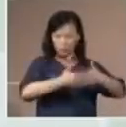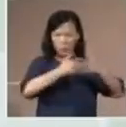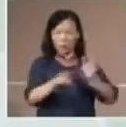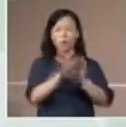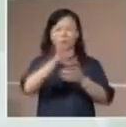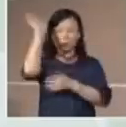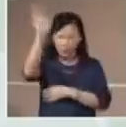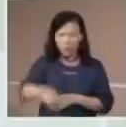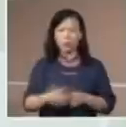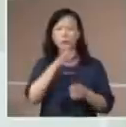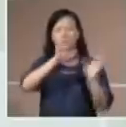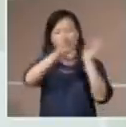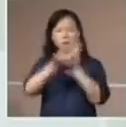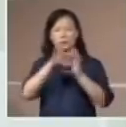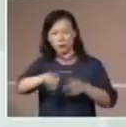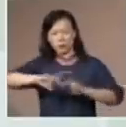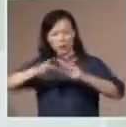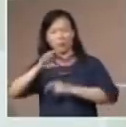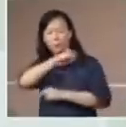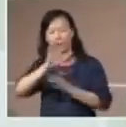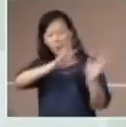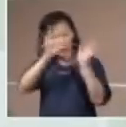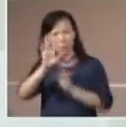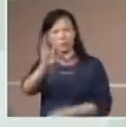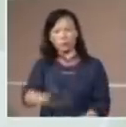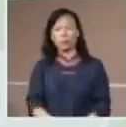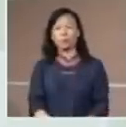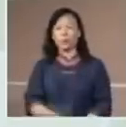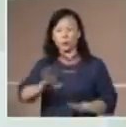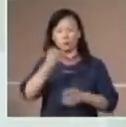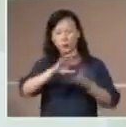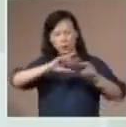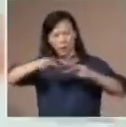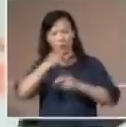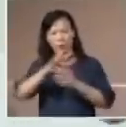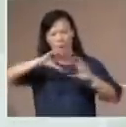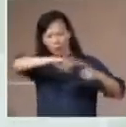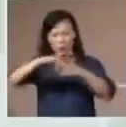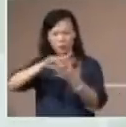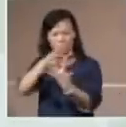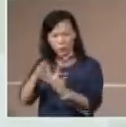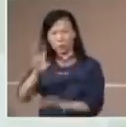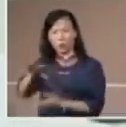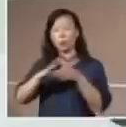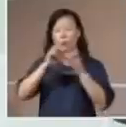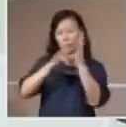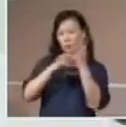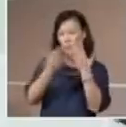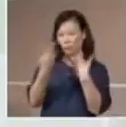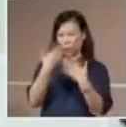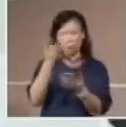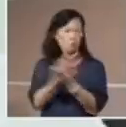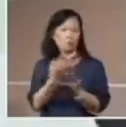未来是。那才是改变台湾的现状，那才是改变国际秩序。我们这个说明不够清